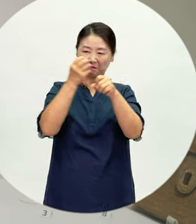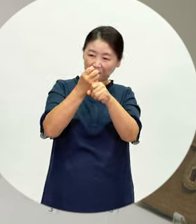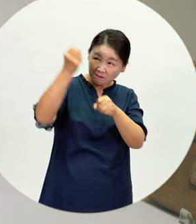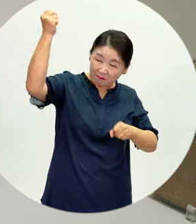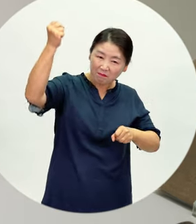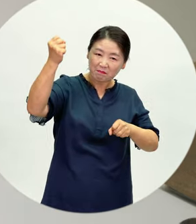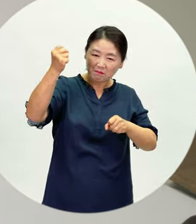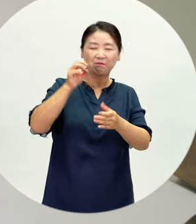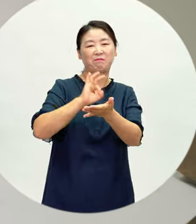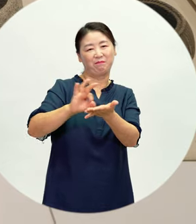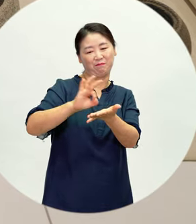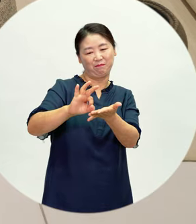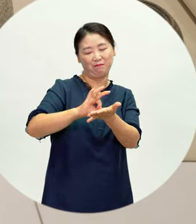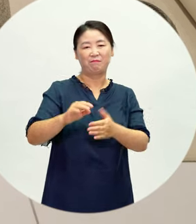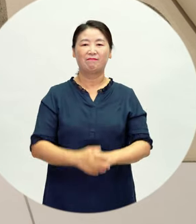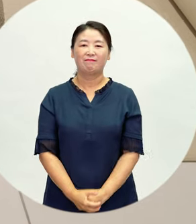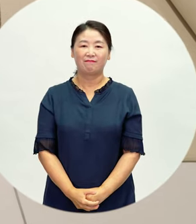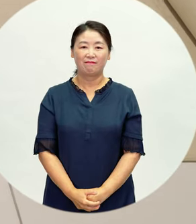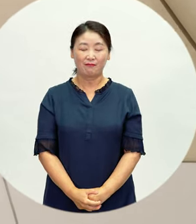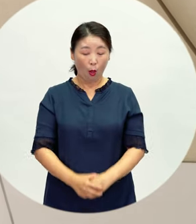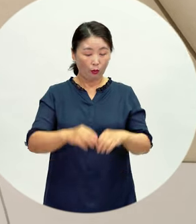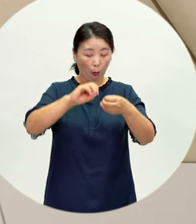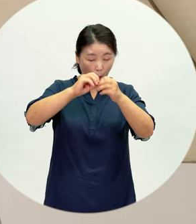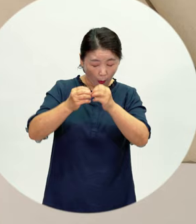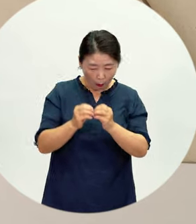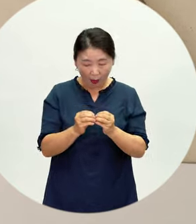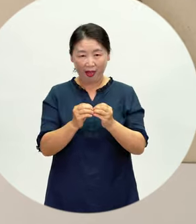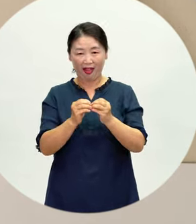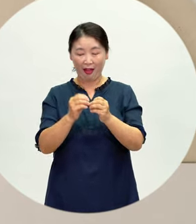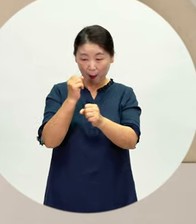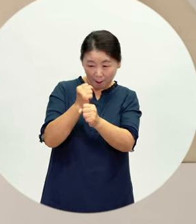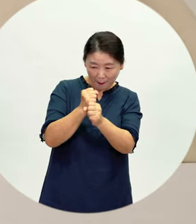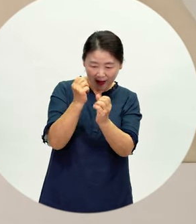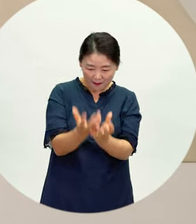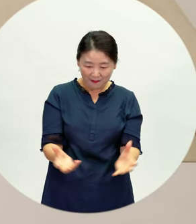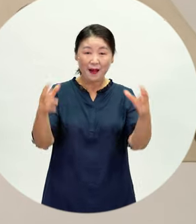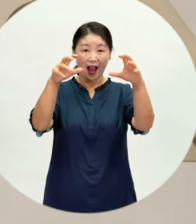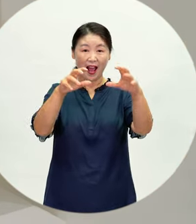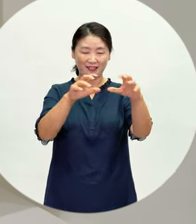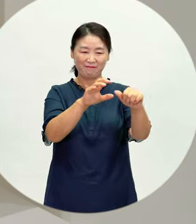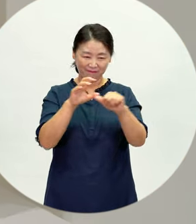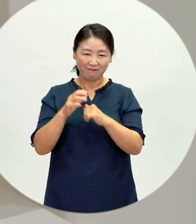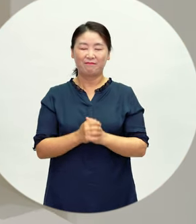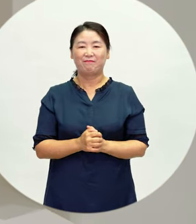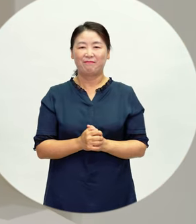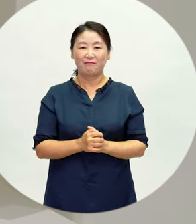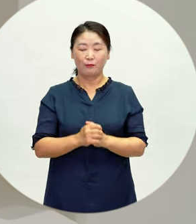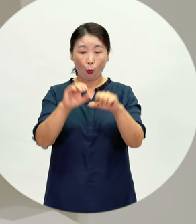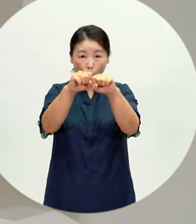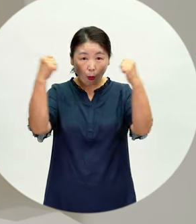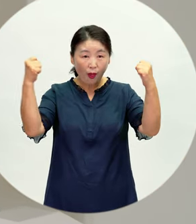갈모를 사용하곤 했습니다. 그 외에도 한지를 꼬아서 만들면 바구니로도 활용을 하였고 장에 바른